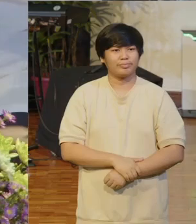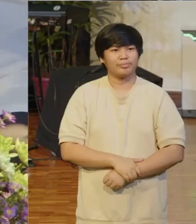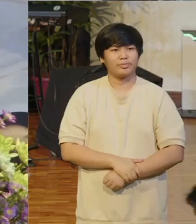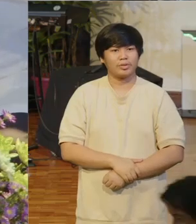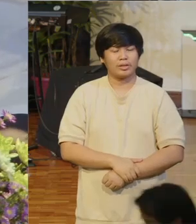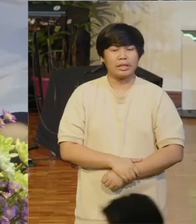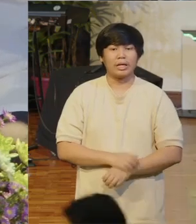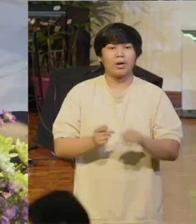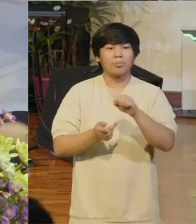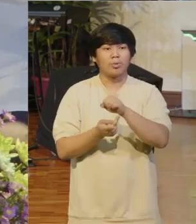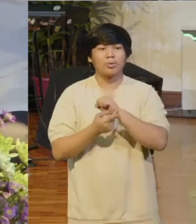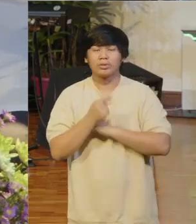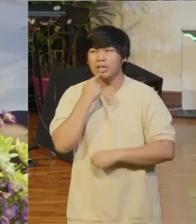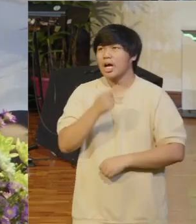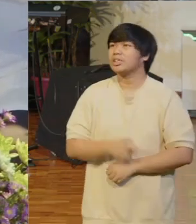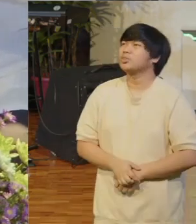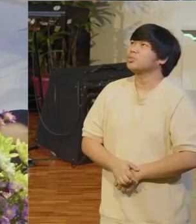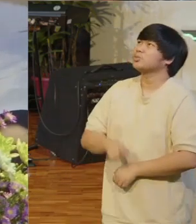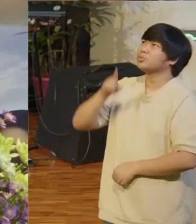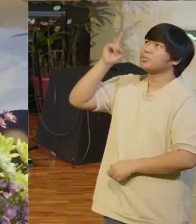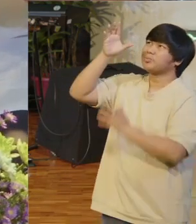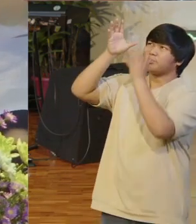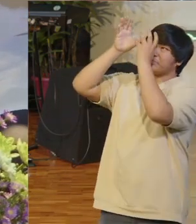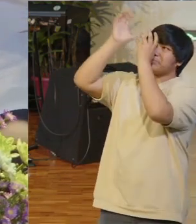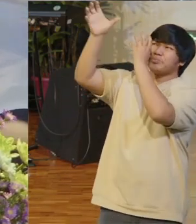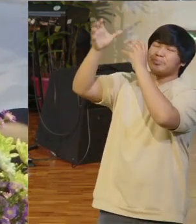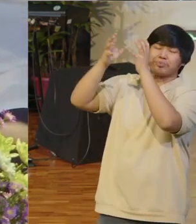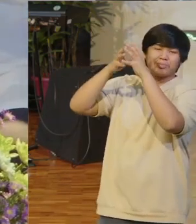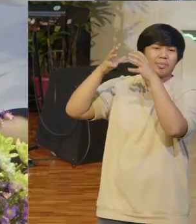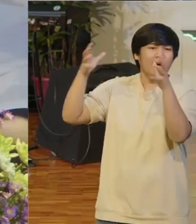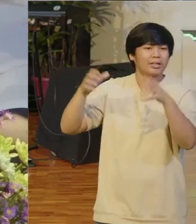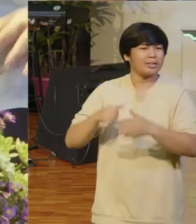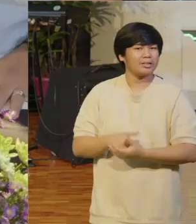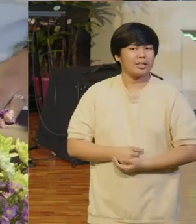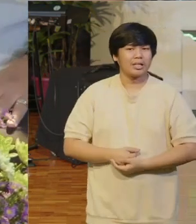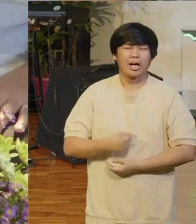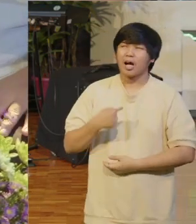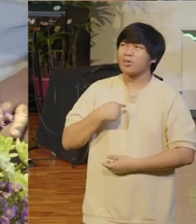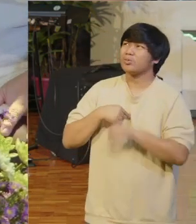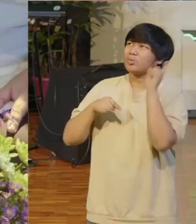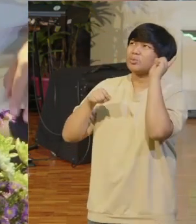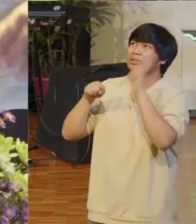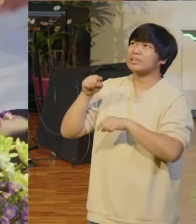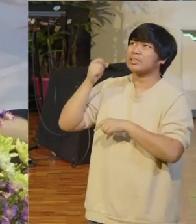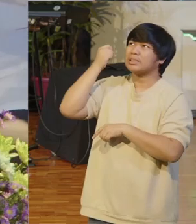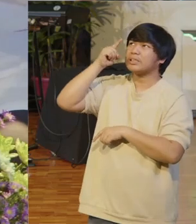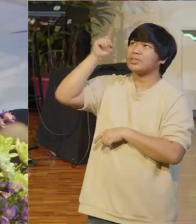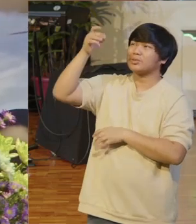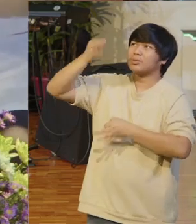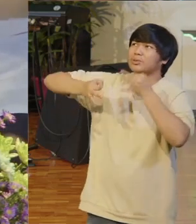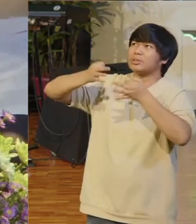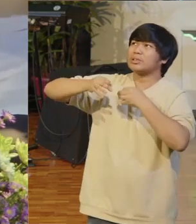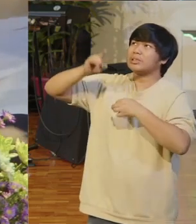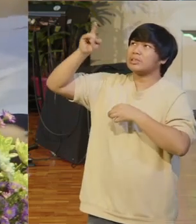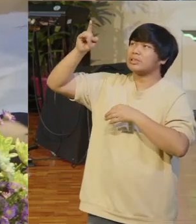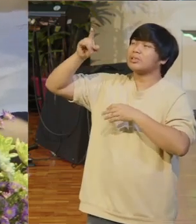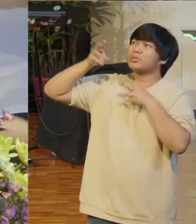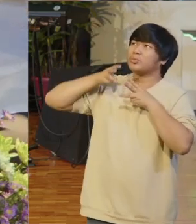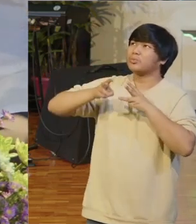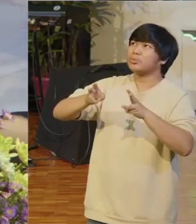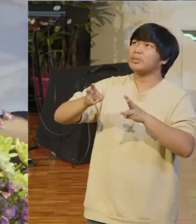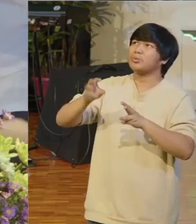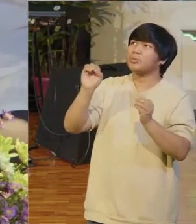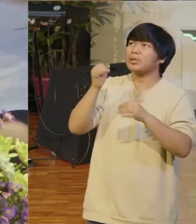of the riches and the wisdom and the knowledge of God, how unsearchable are His judgments and how inscrutable His